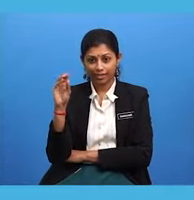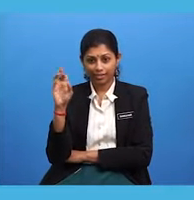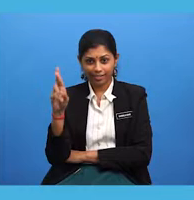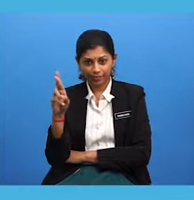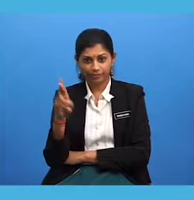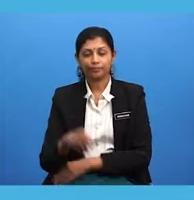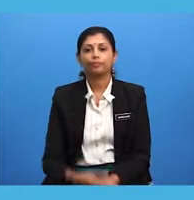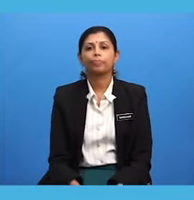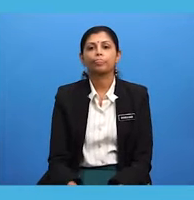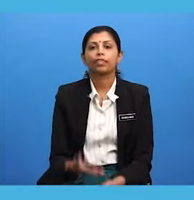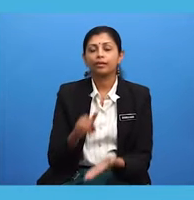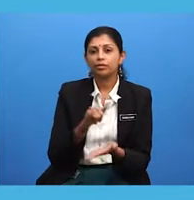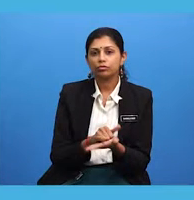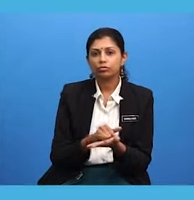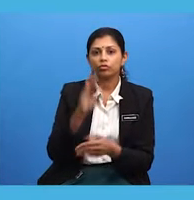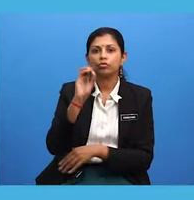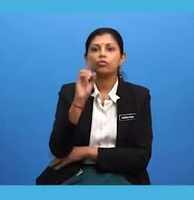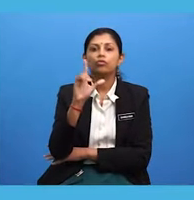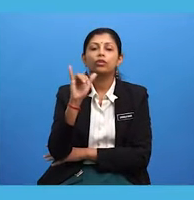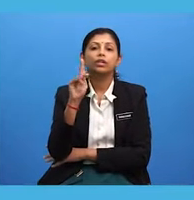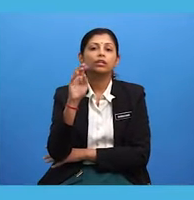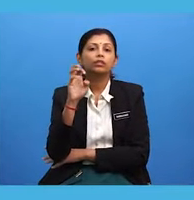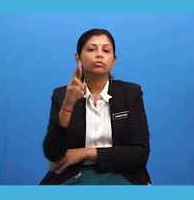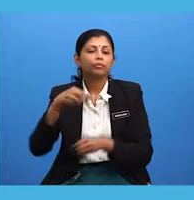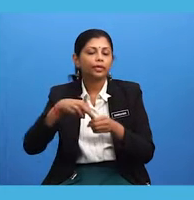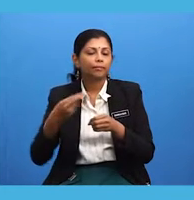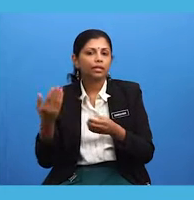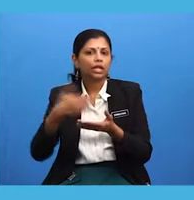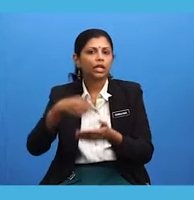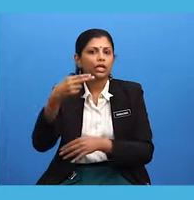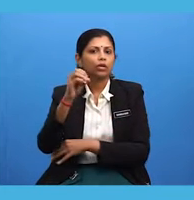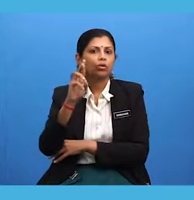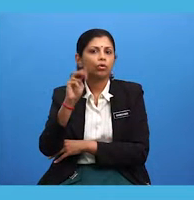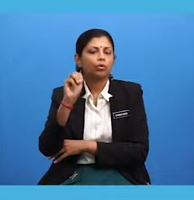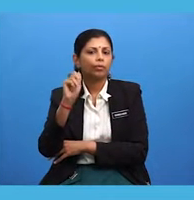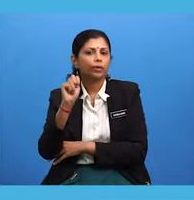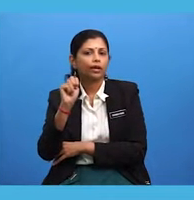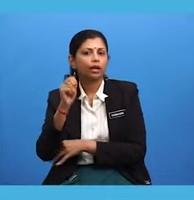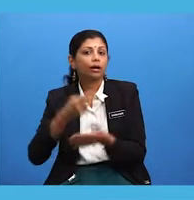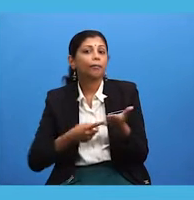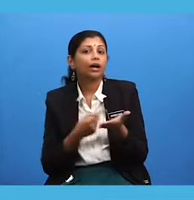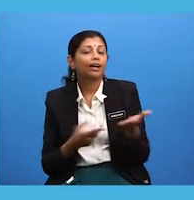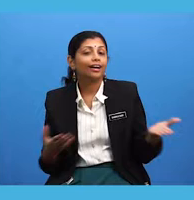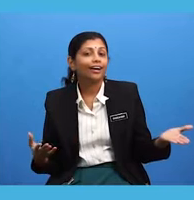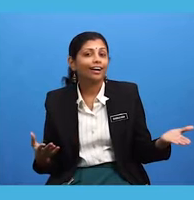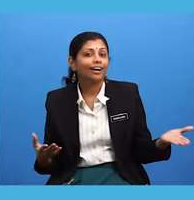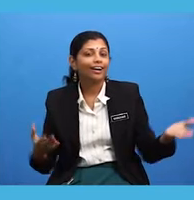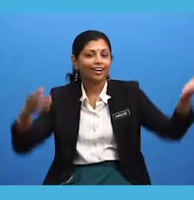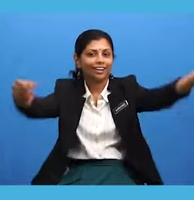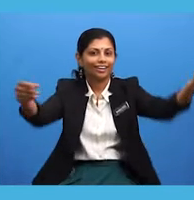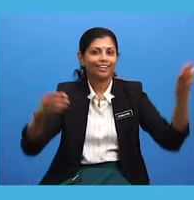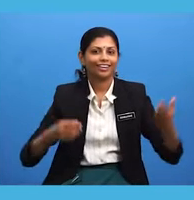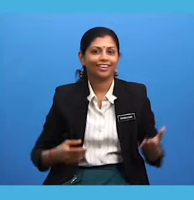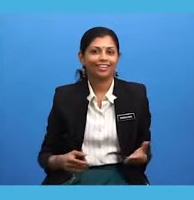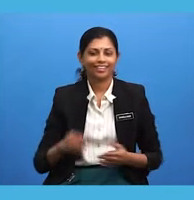Folikel tersebut akan merembeskan sejenis hormon. Betul murid-murid, nama hormon tersebut